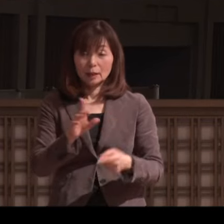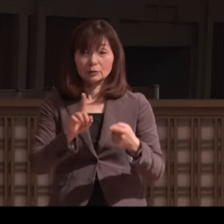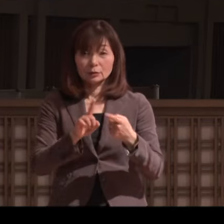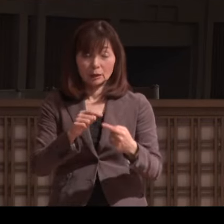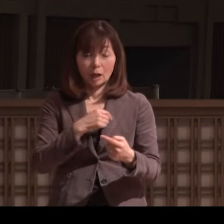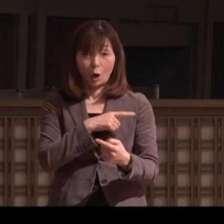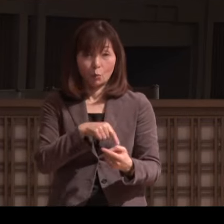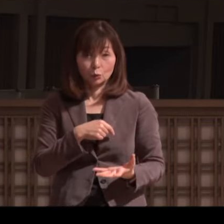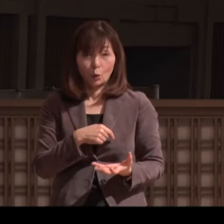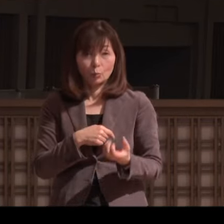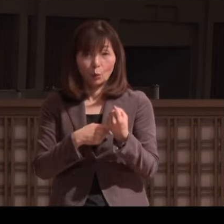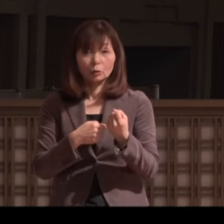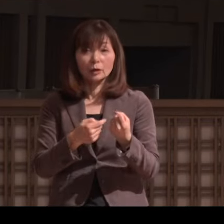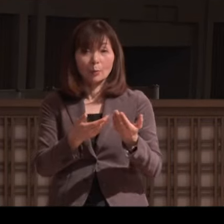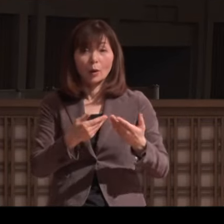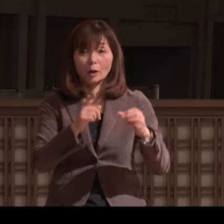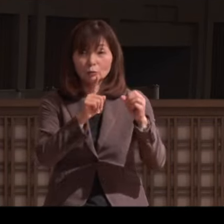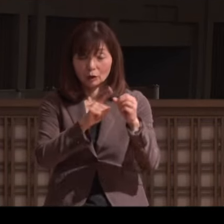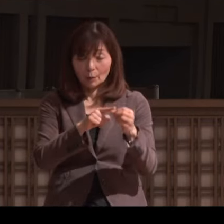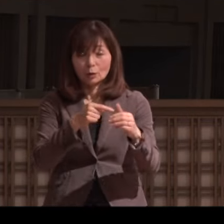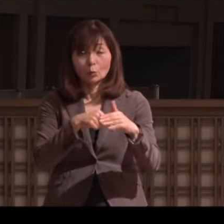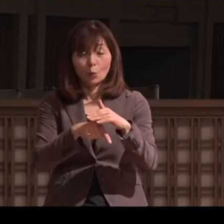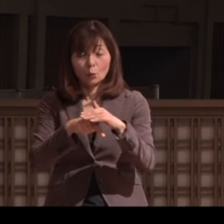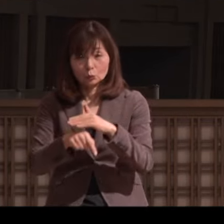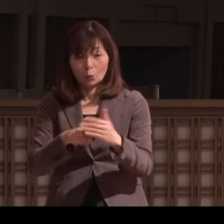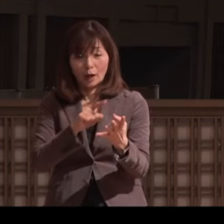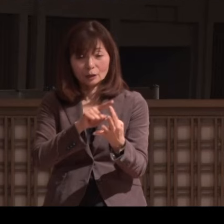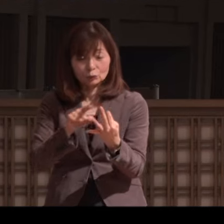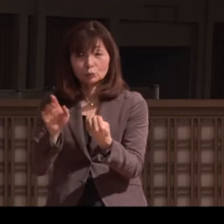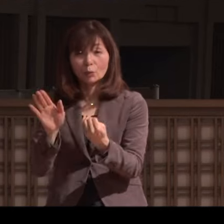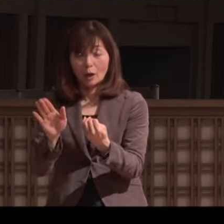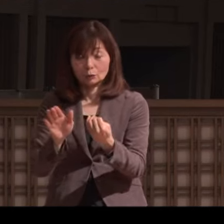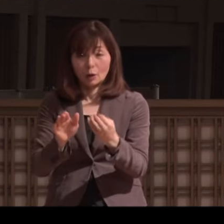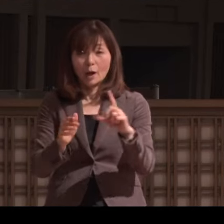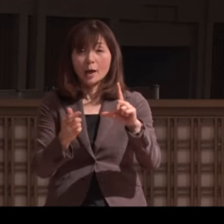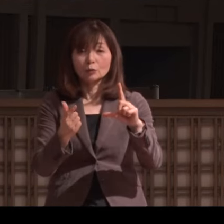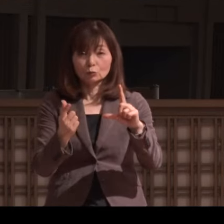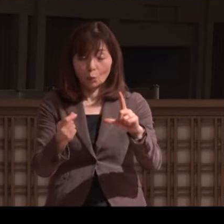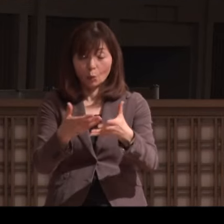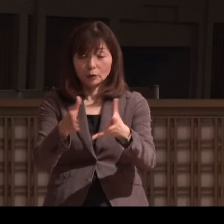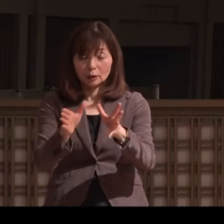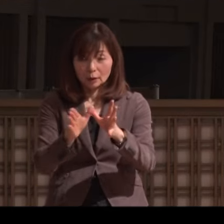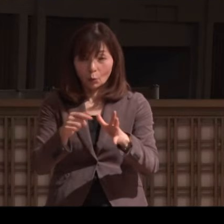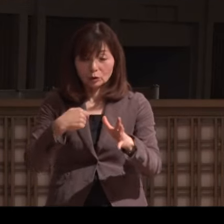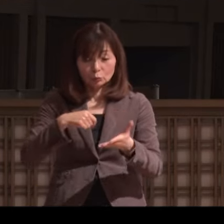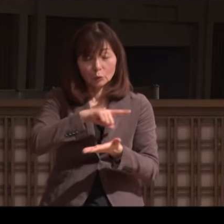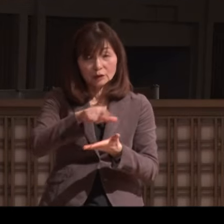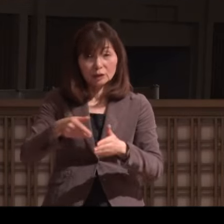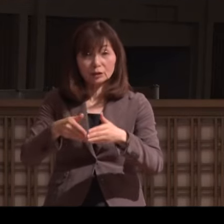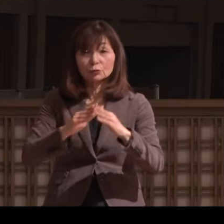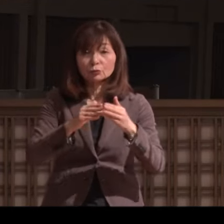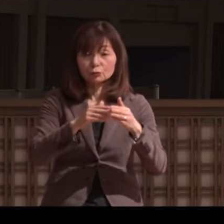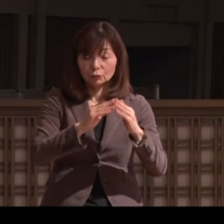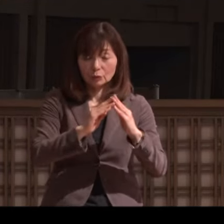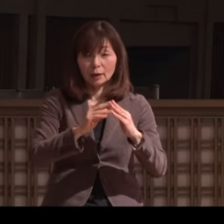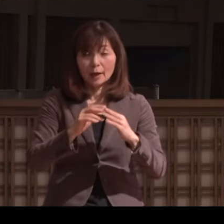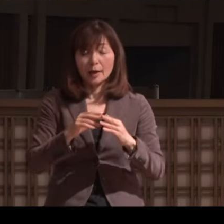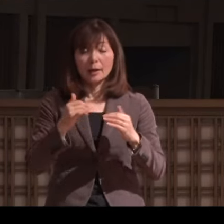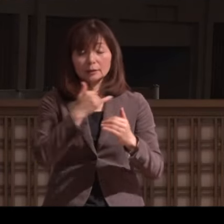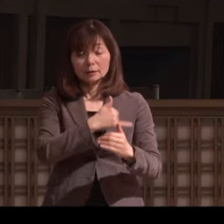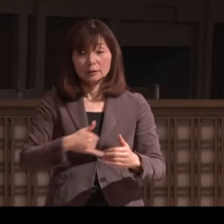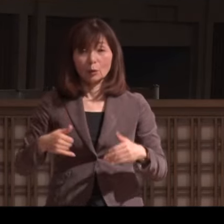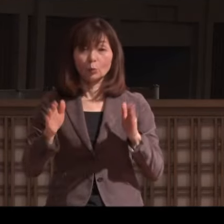になってもらうための要素いくつもあるわけですよエルモみたいな仕組みを自分たちの街に作って自分たちの人生を豊かにしていく